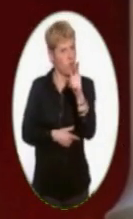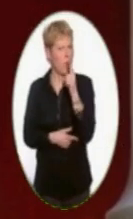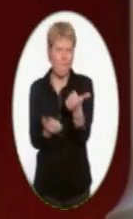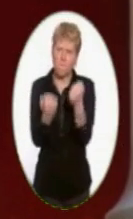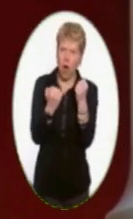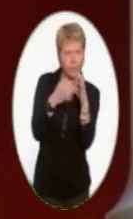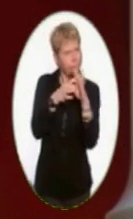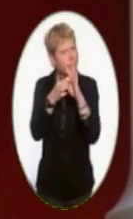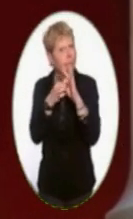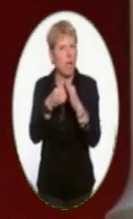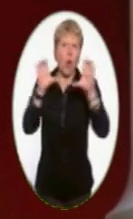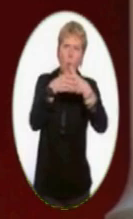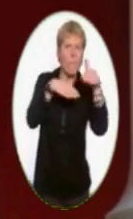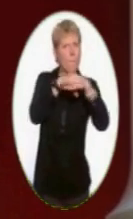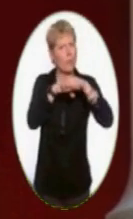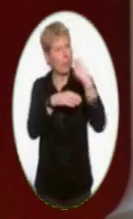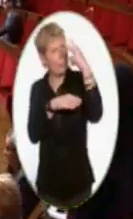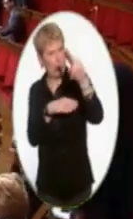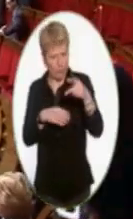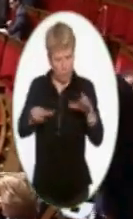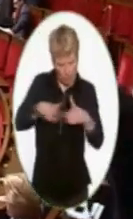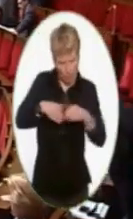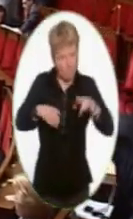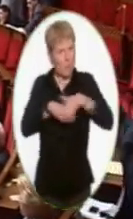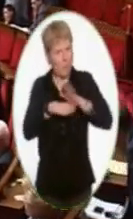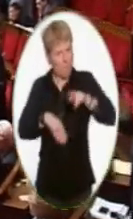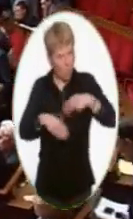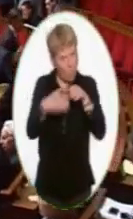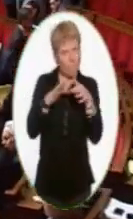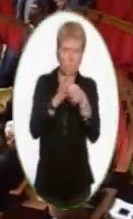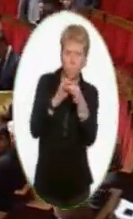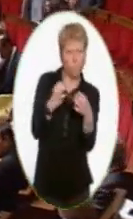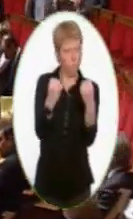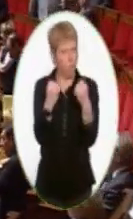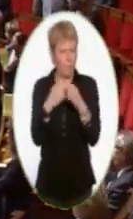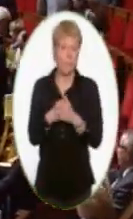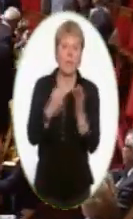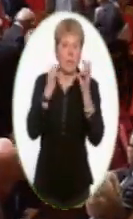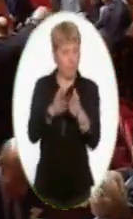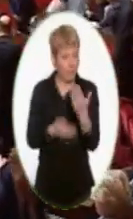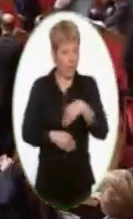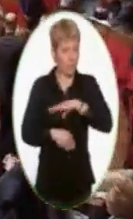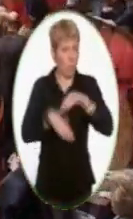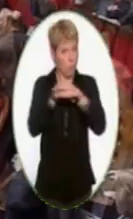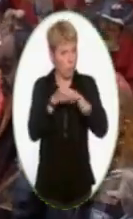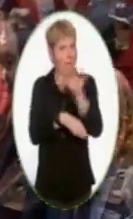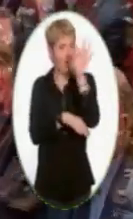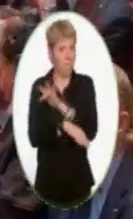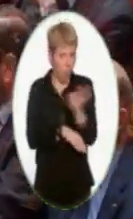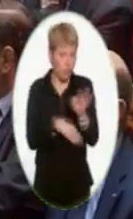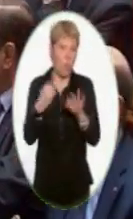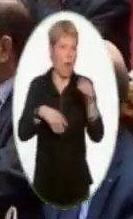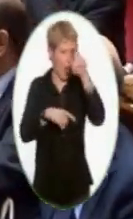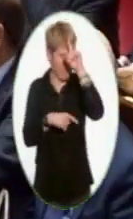d'être houleuse. Je vous propose de la suivre en notre compagnie. Je vous retrouve tout à l'heure. Madame la ministre d'État, ministre